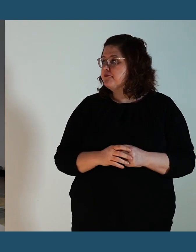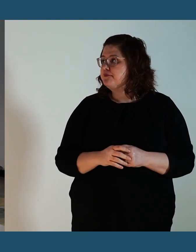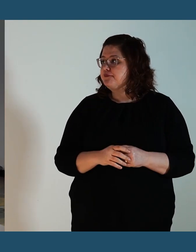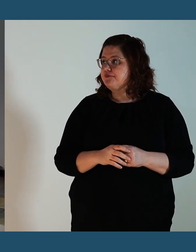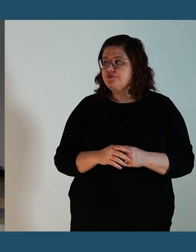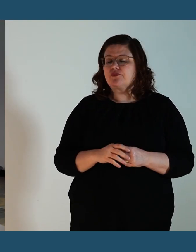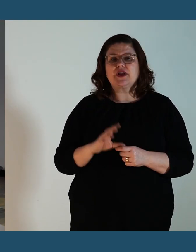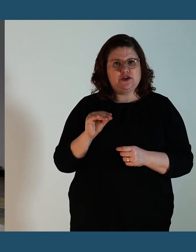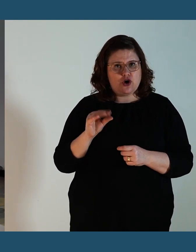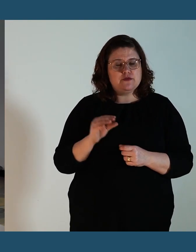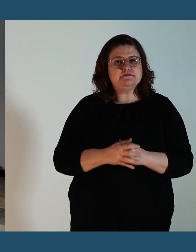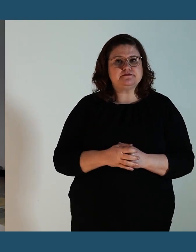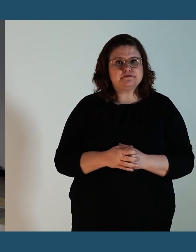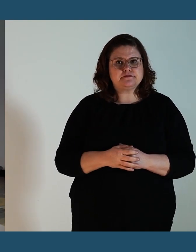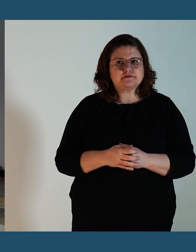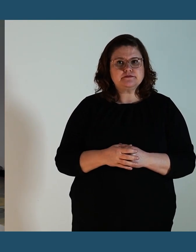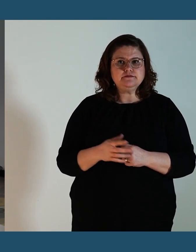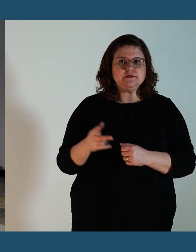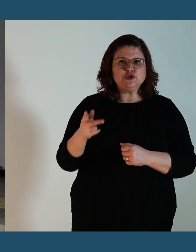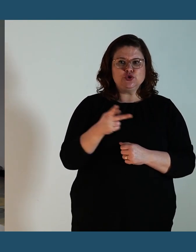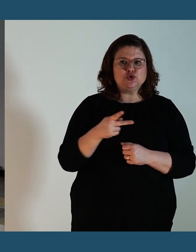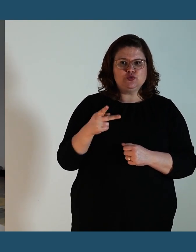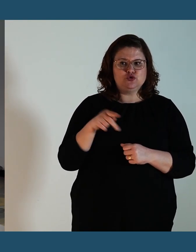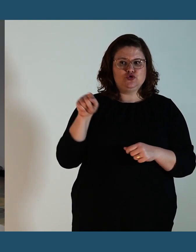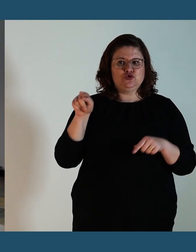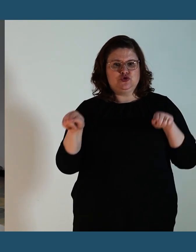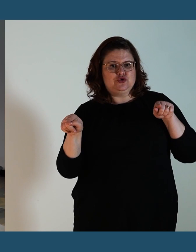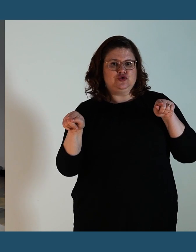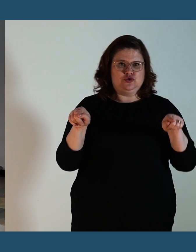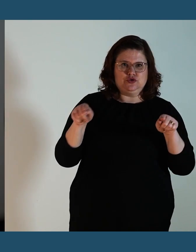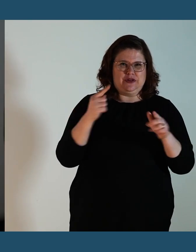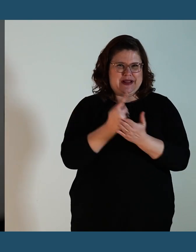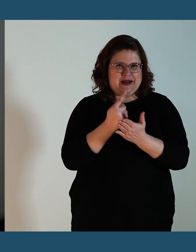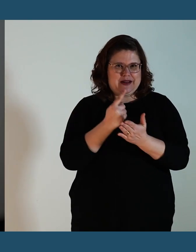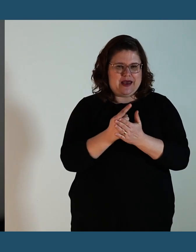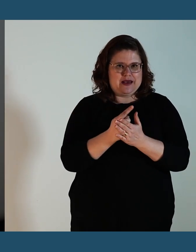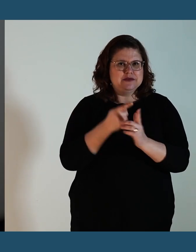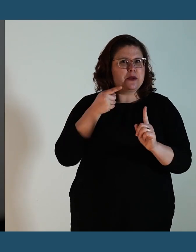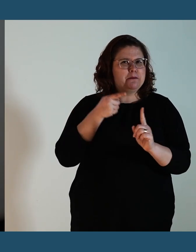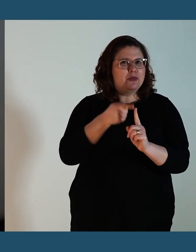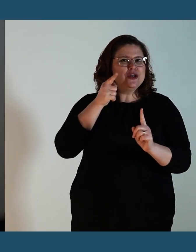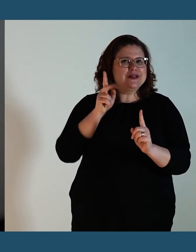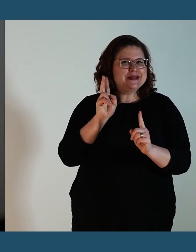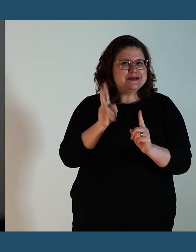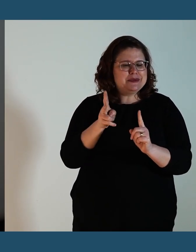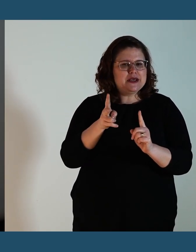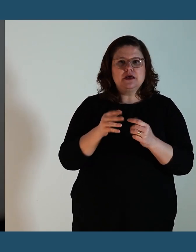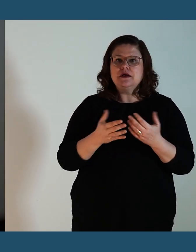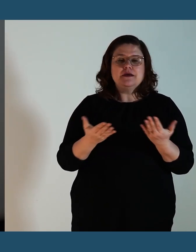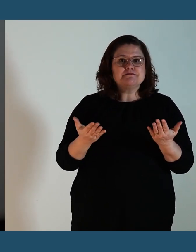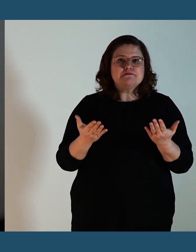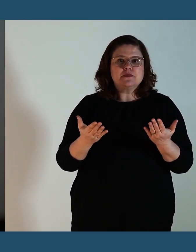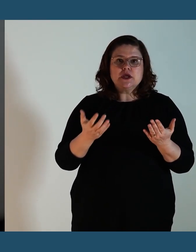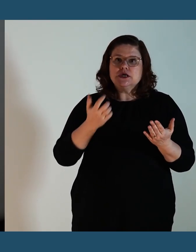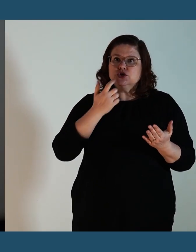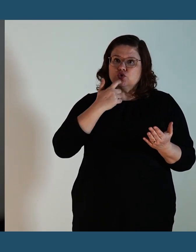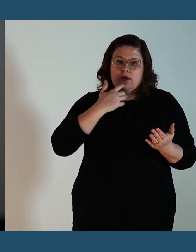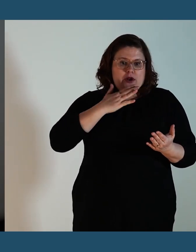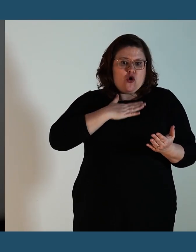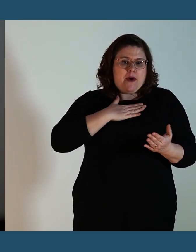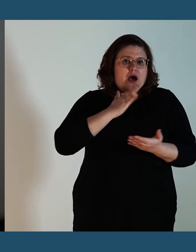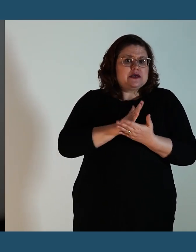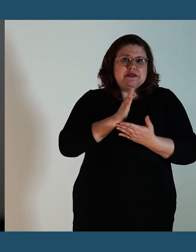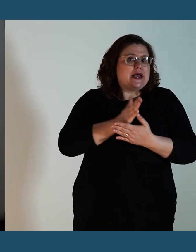Joo, minusta kysymyksen asettelu oli todella tärkeä ja hyvä. Että tässähän on nimenomaan kyse siitä, että kun tämähän ei ole myöskään niin kuin suomalaisten